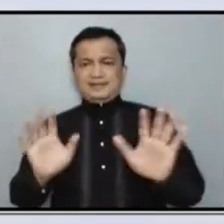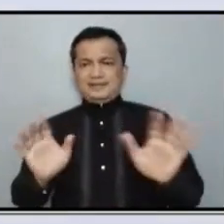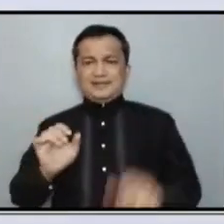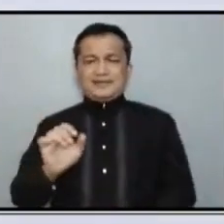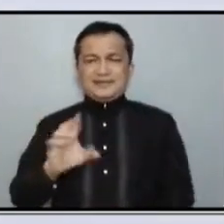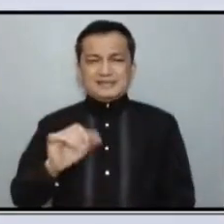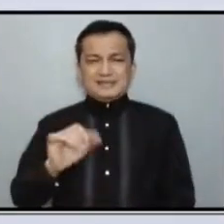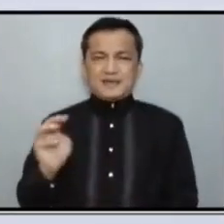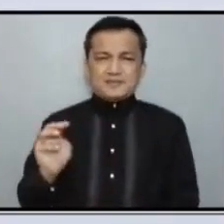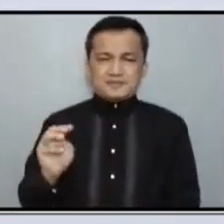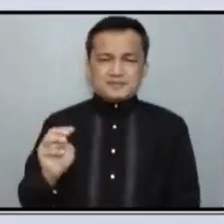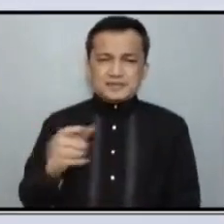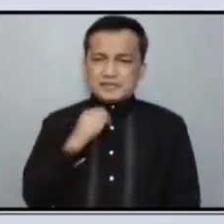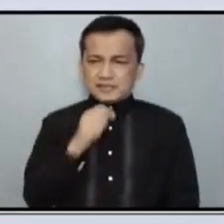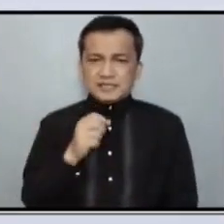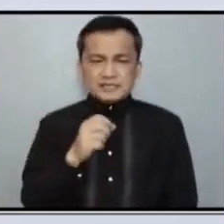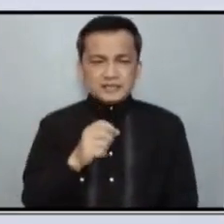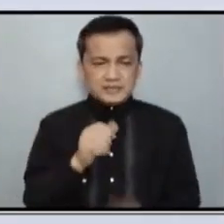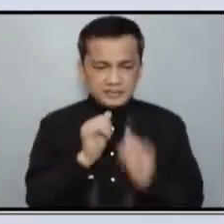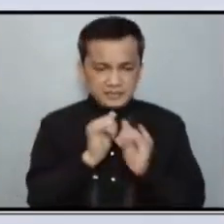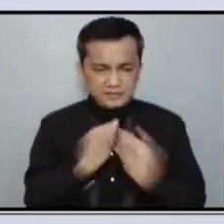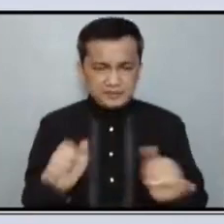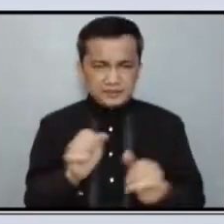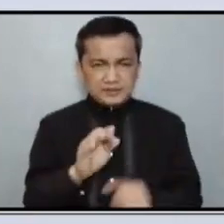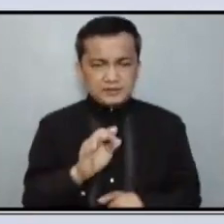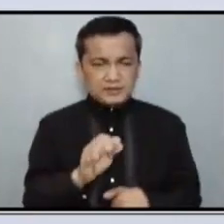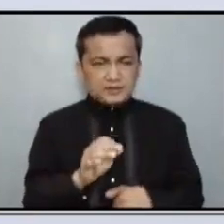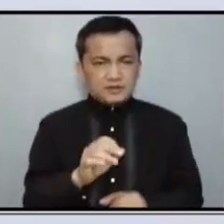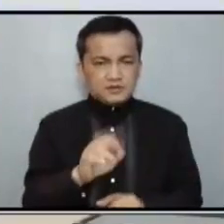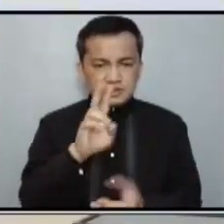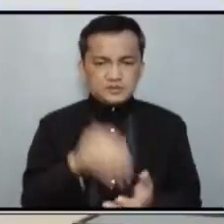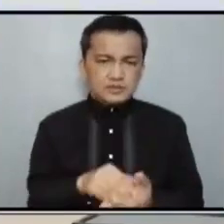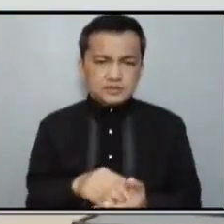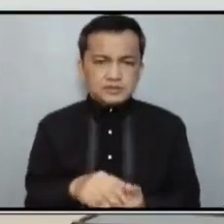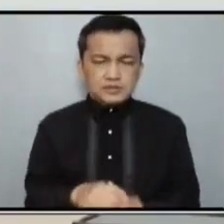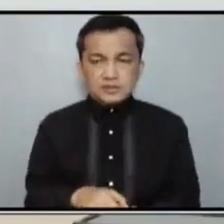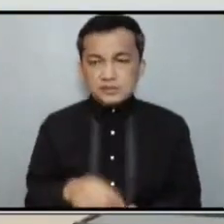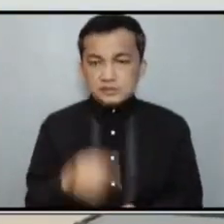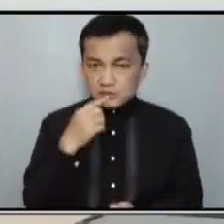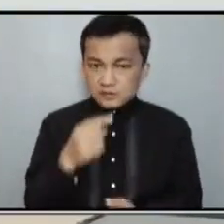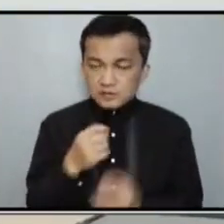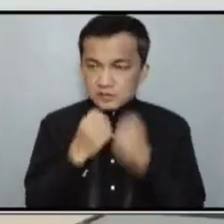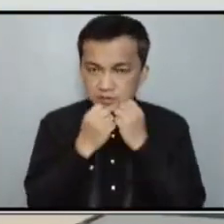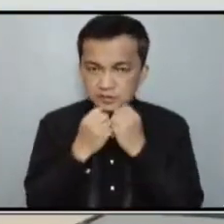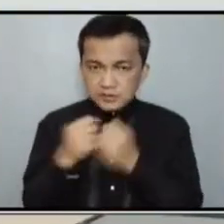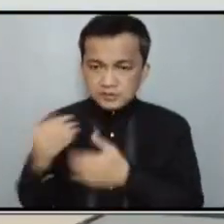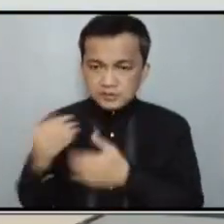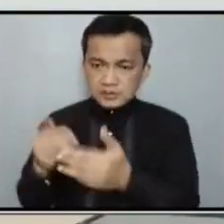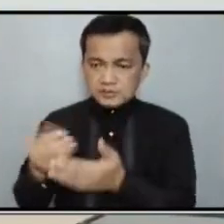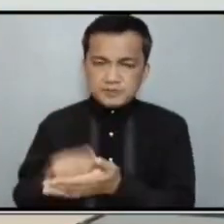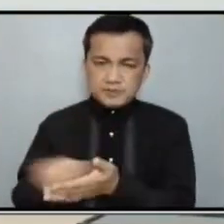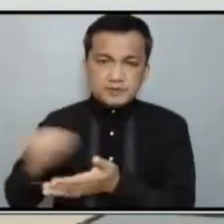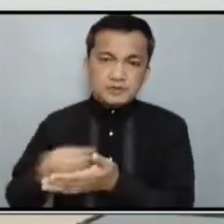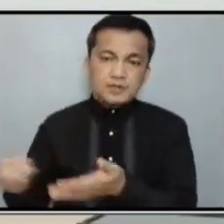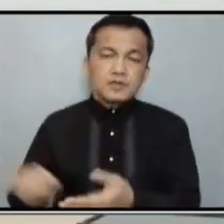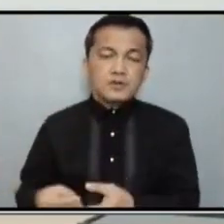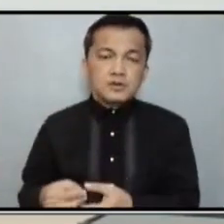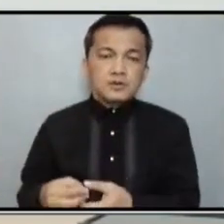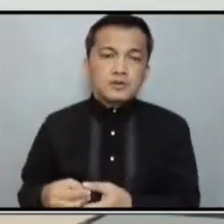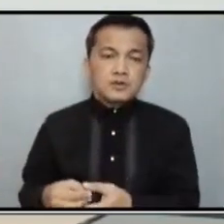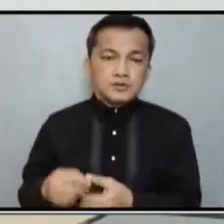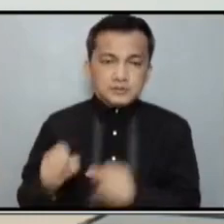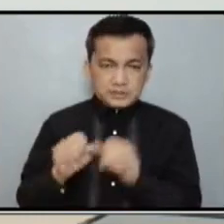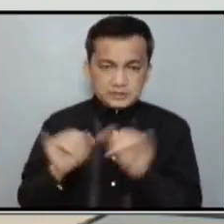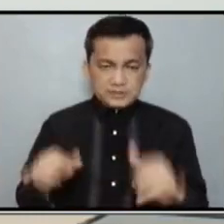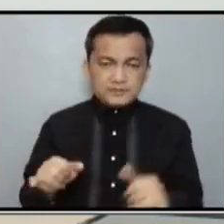na 2,000 yun eh. That is hypothetical lang to illustrate the savings ba. Dadaan naman sa procurement system ang kwan